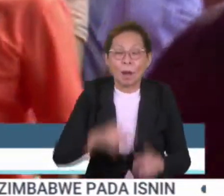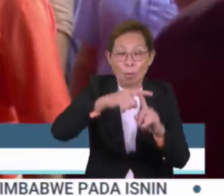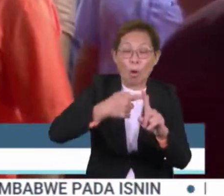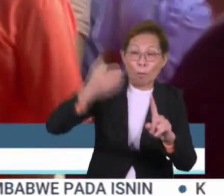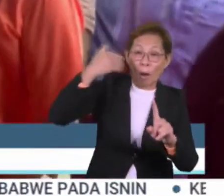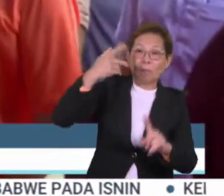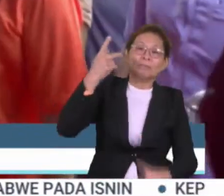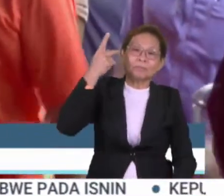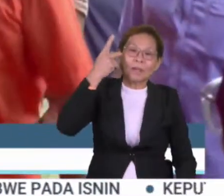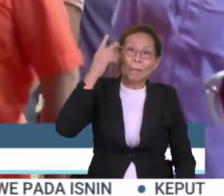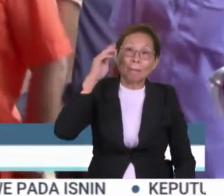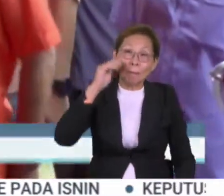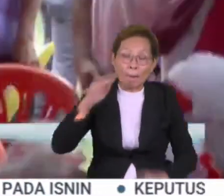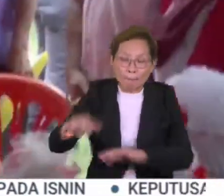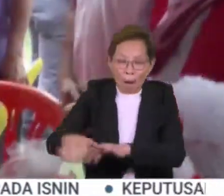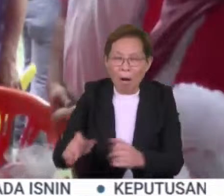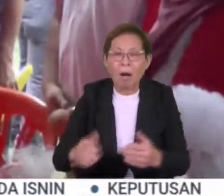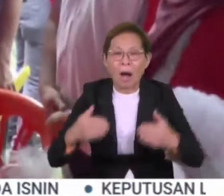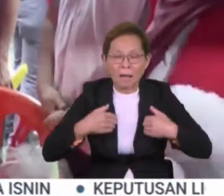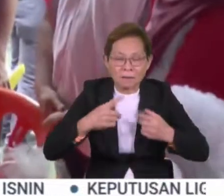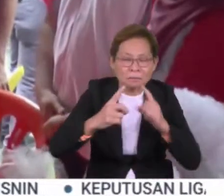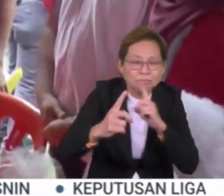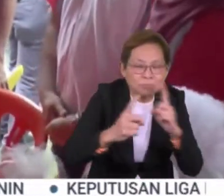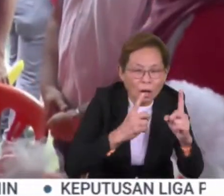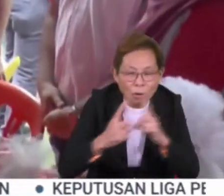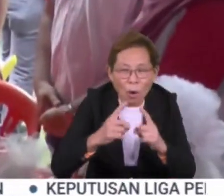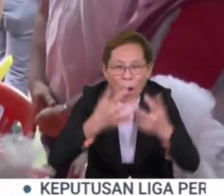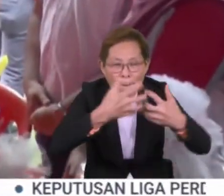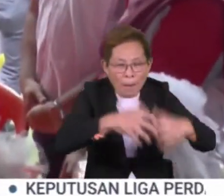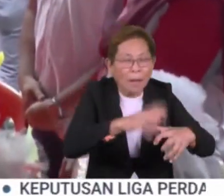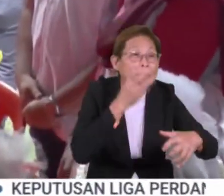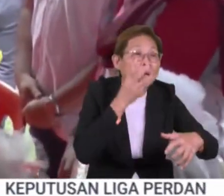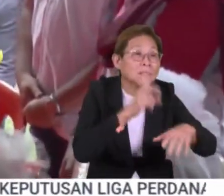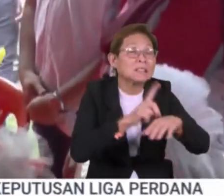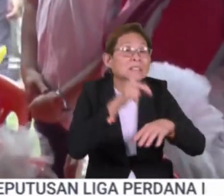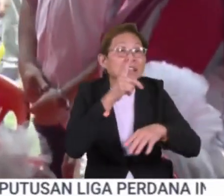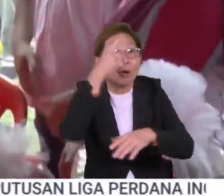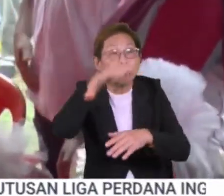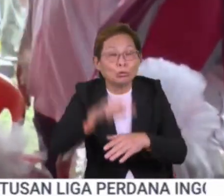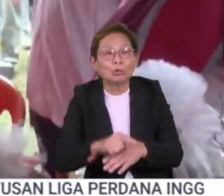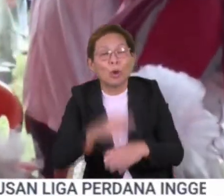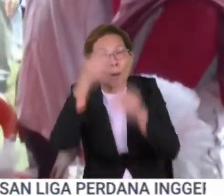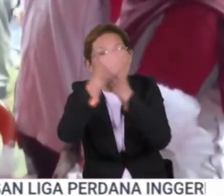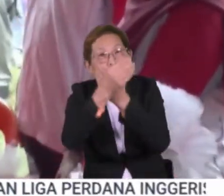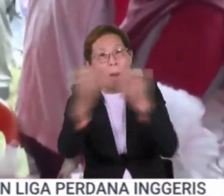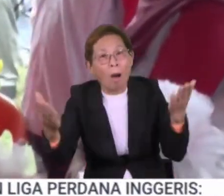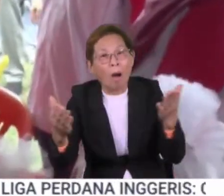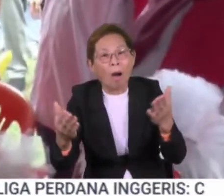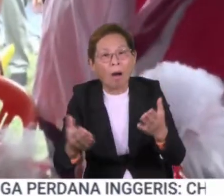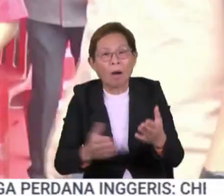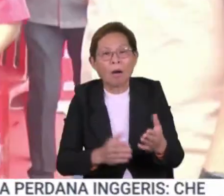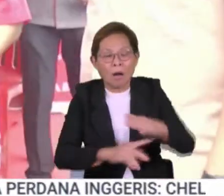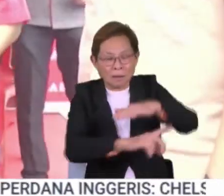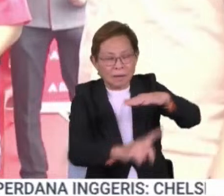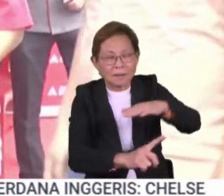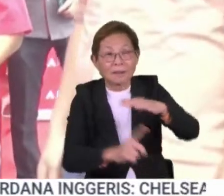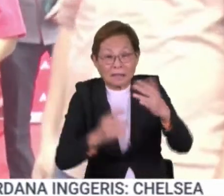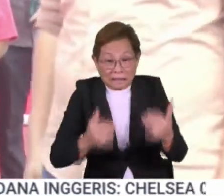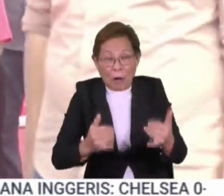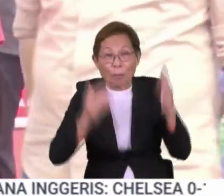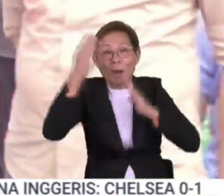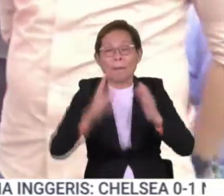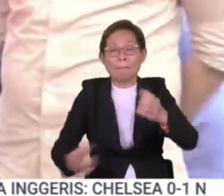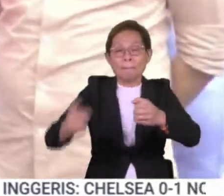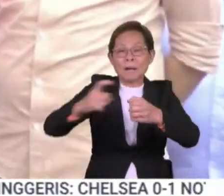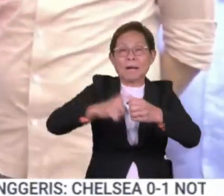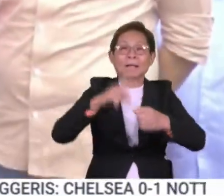Bulan lepas, Kementerian telah mengadakan sesi dialog bersama pengilang beras di Kedah bagi memaklumkan mengenai dasar semasa negara